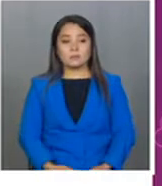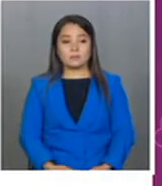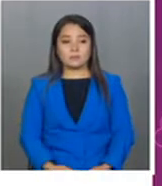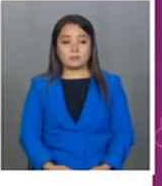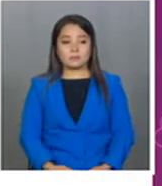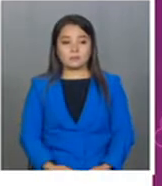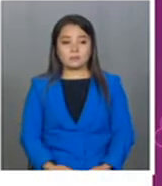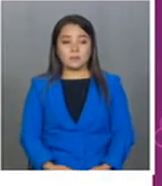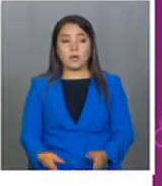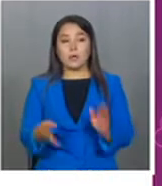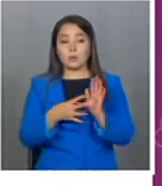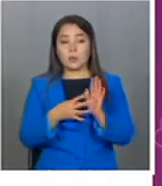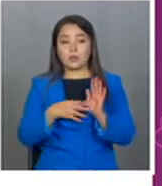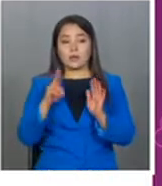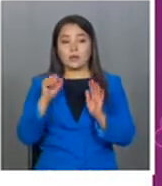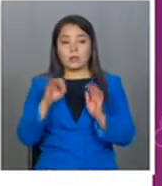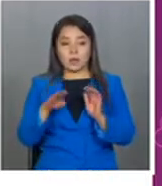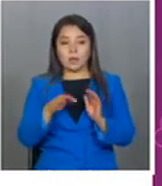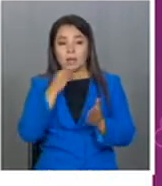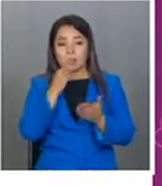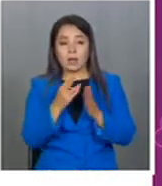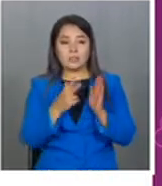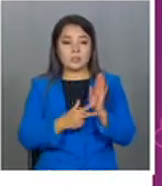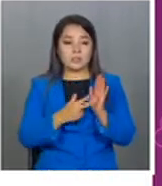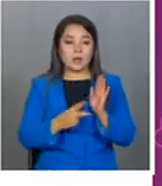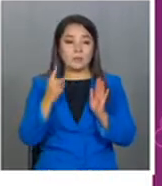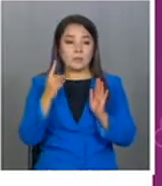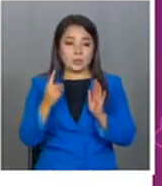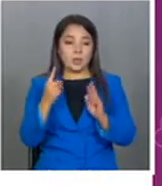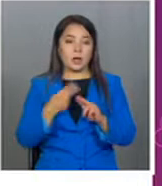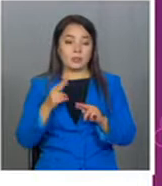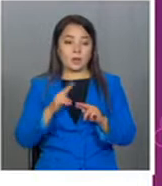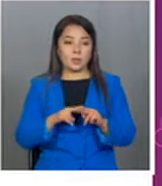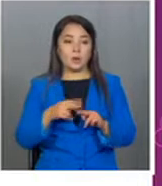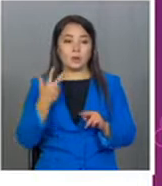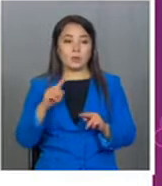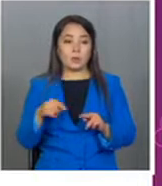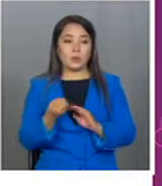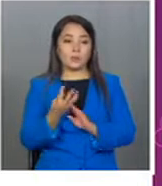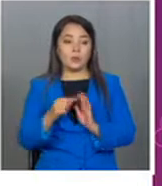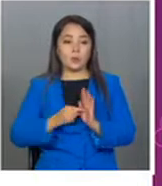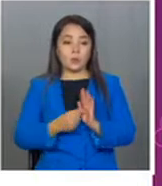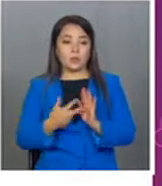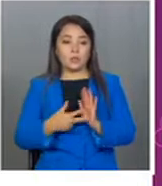9-дың квадраты дегеніміз 81-ді береді. 3,14-ті 81-ге көбейтіп, біз